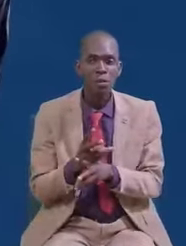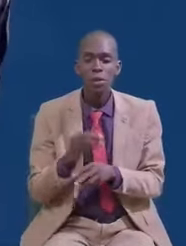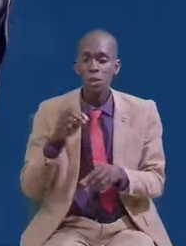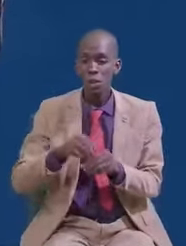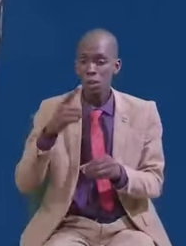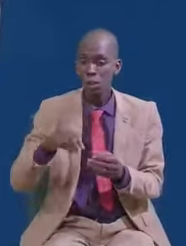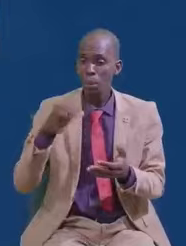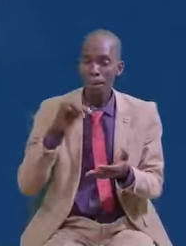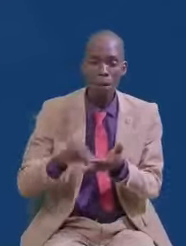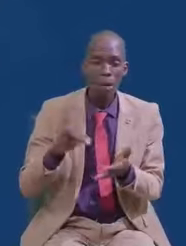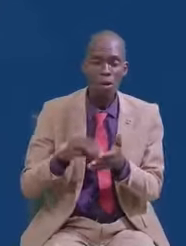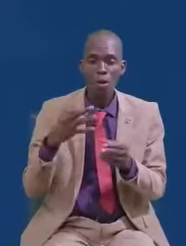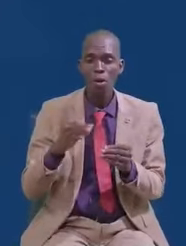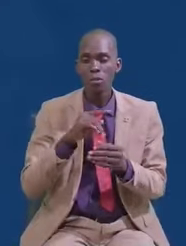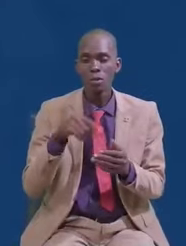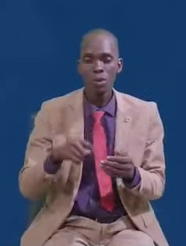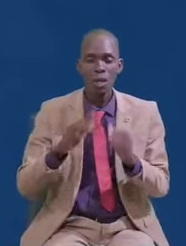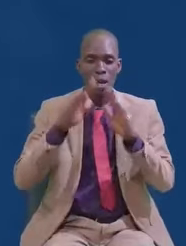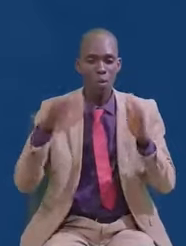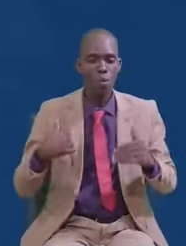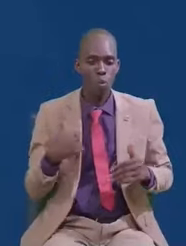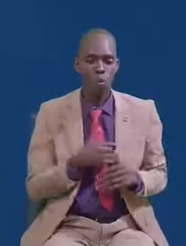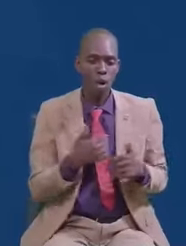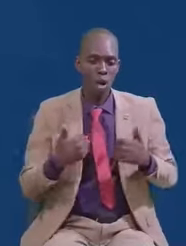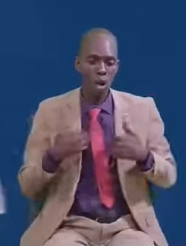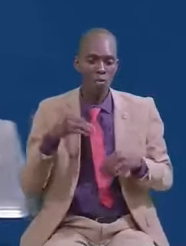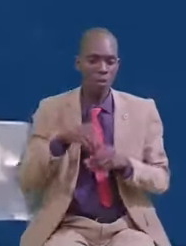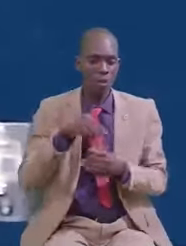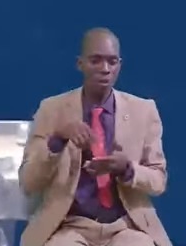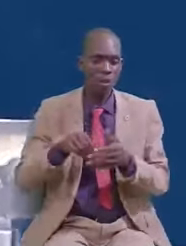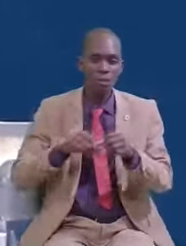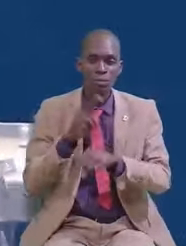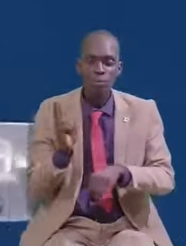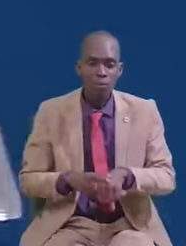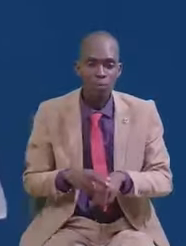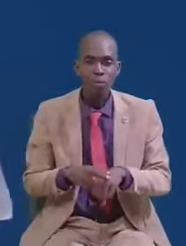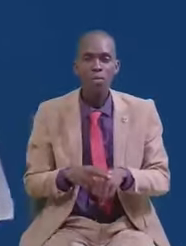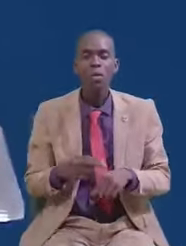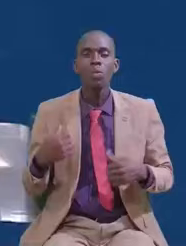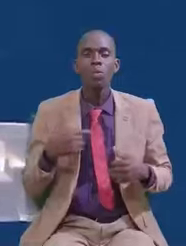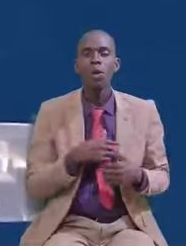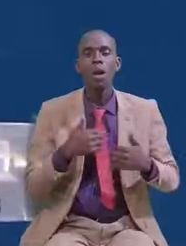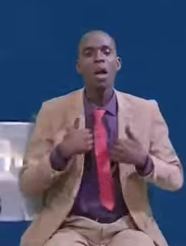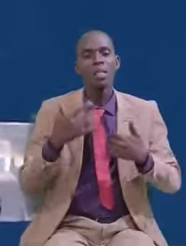dans ces millions de maisons dans notre pays-ci, il y a la maladie partout.